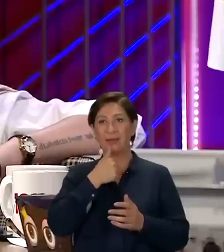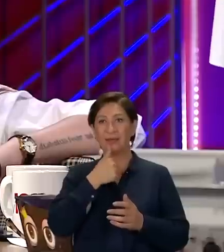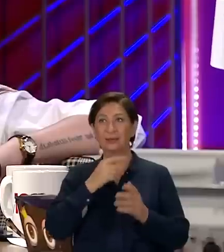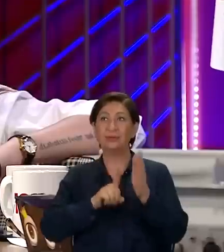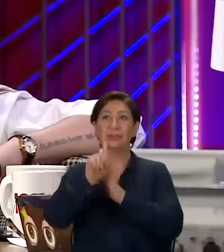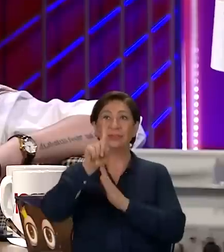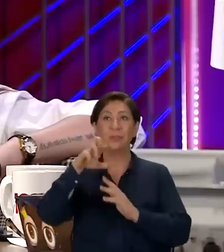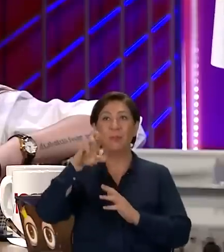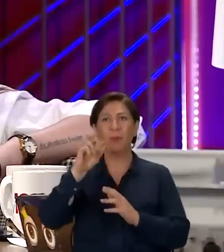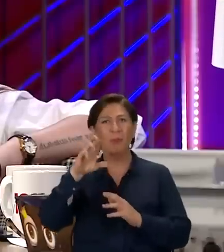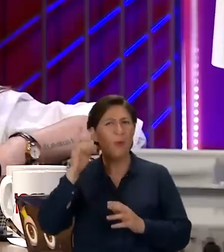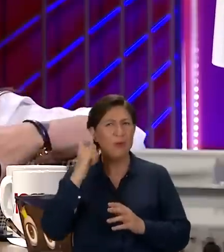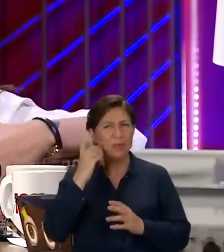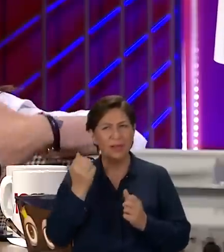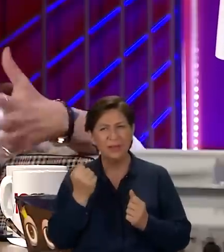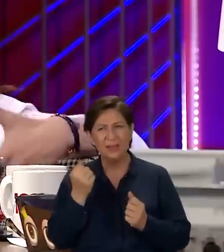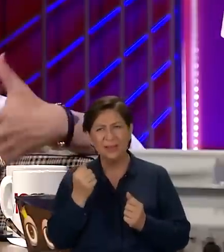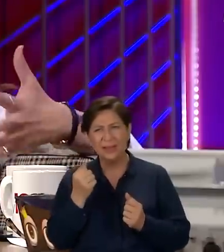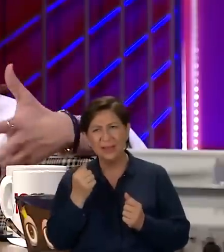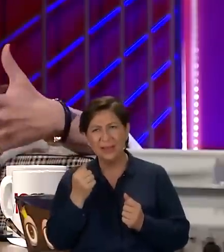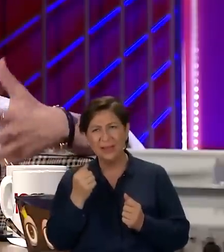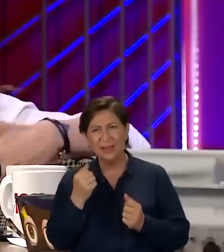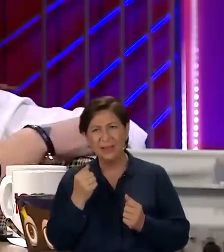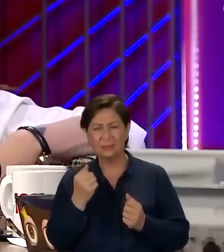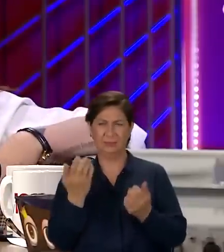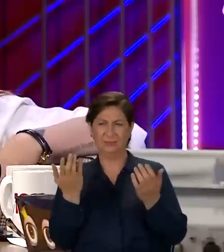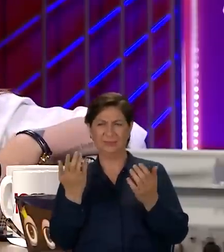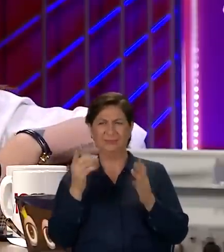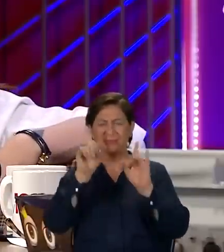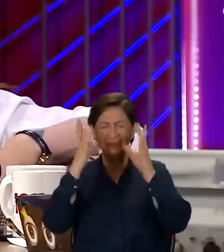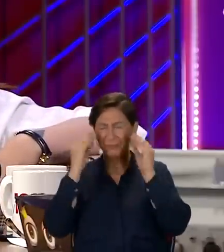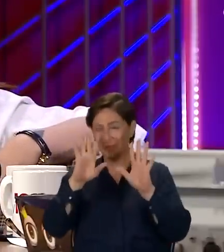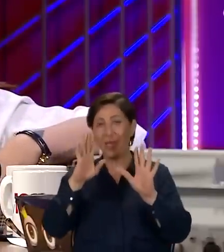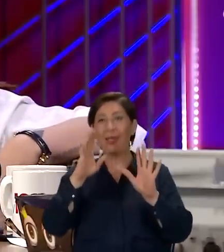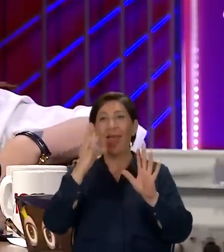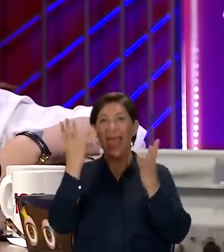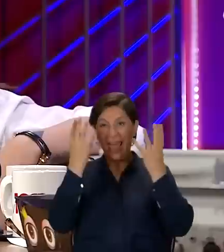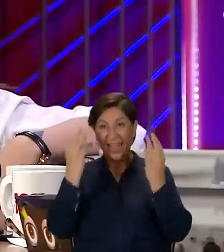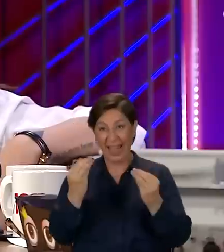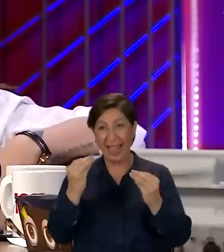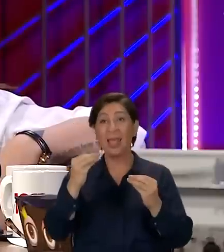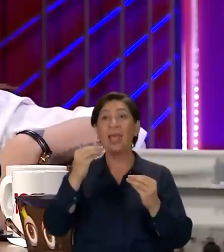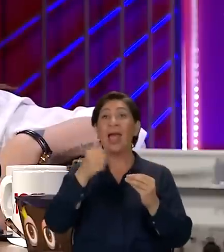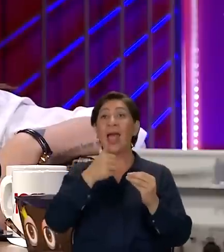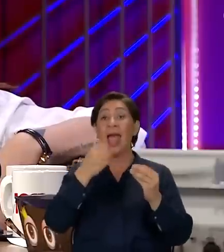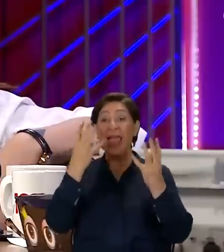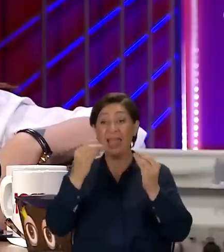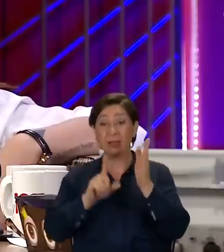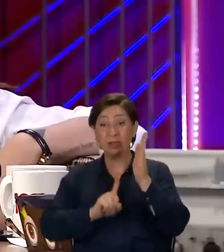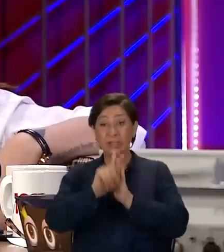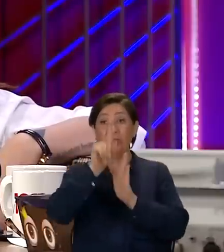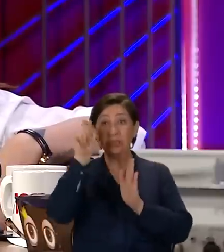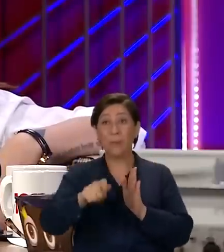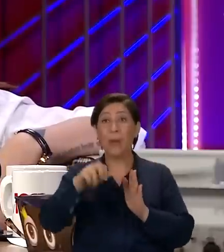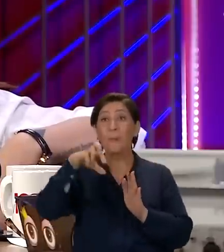ben aldım. O ne be? En iyi çıkış yapan erkek pop sanatçısı ben aldım. Bu sene de en iyi grup